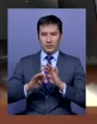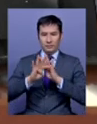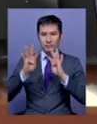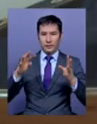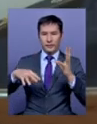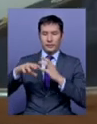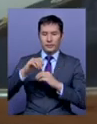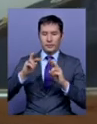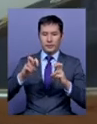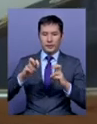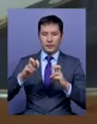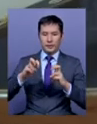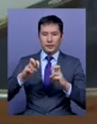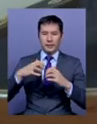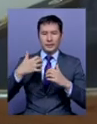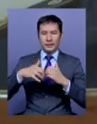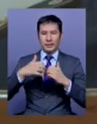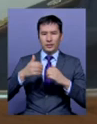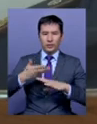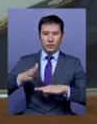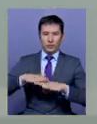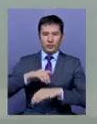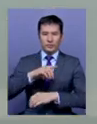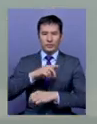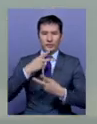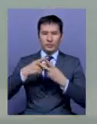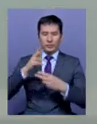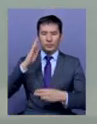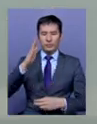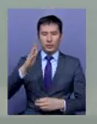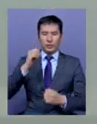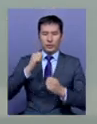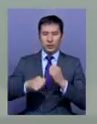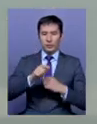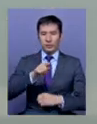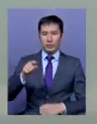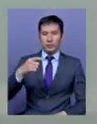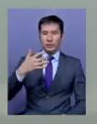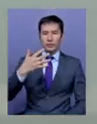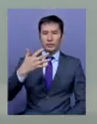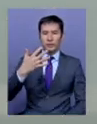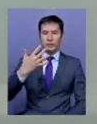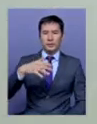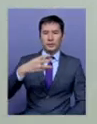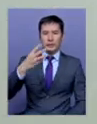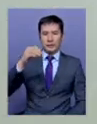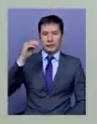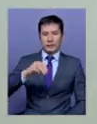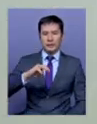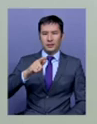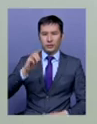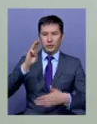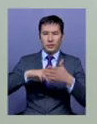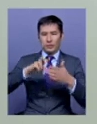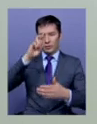орташа қауіпсіздіктегі түзету мекемесінде жазасын өтейді. Сондай-ақ әрқайсысы 53 020 теңгеден қазынаға өтемақы төлеуге